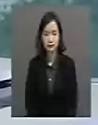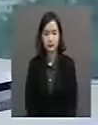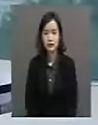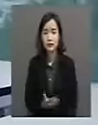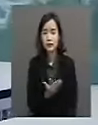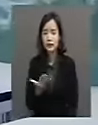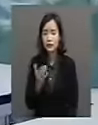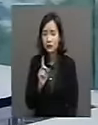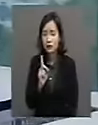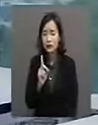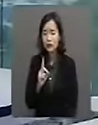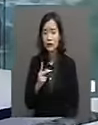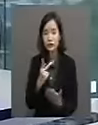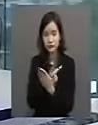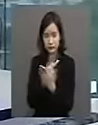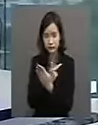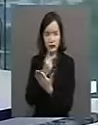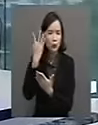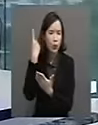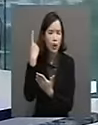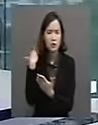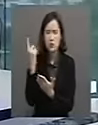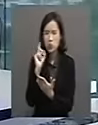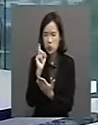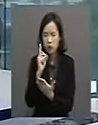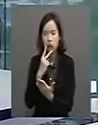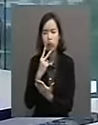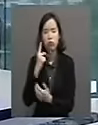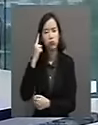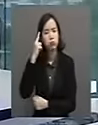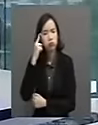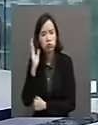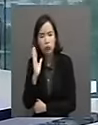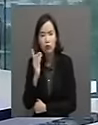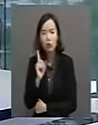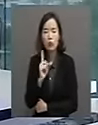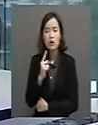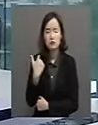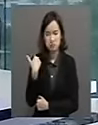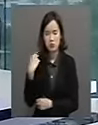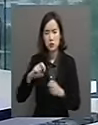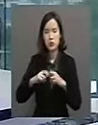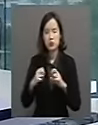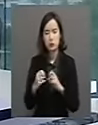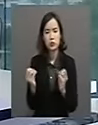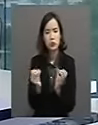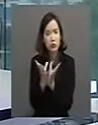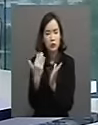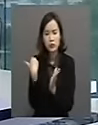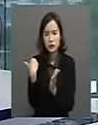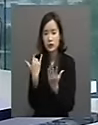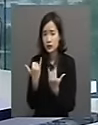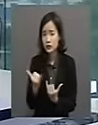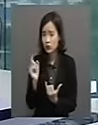ผู้ชมฮะช่วงนี้พาไปที่กาญจนบุรีนะครับเมื่อวานนี้มีเหตุเรียกว่าไม่คาดคิดเกิดขึ้นก็โกลาหลพอสมควรฮะเหตุการณ์ที่เกิดขึ้น